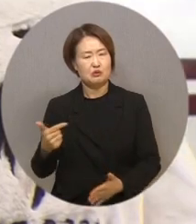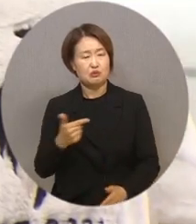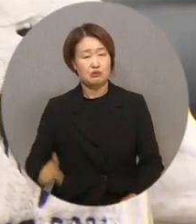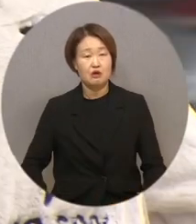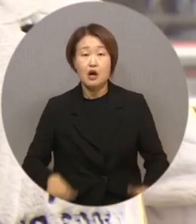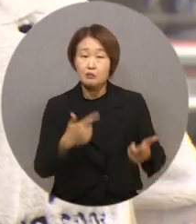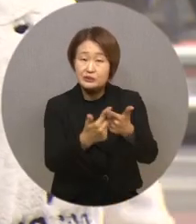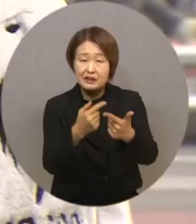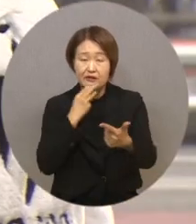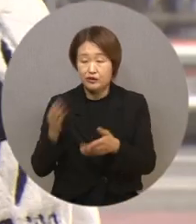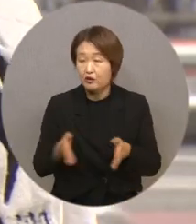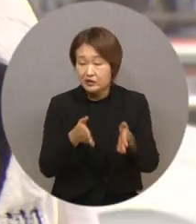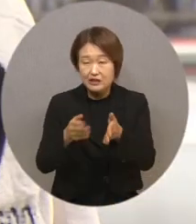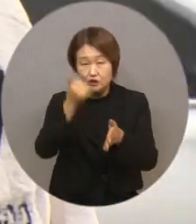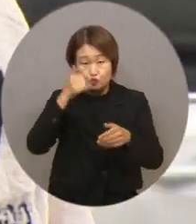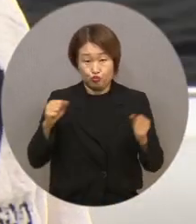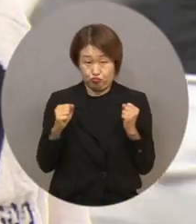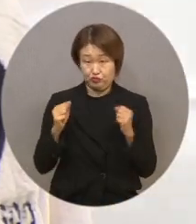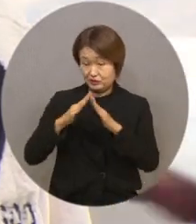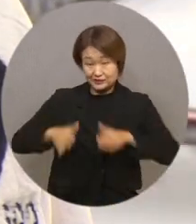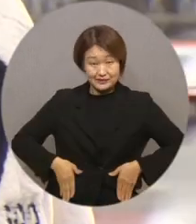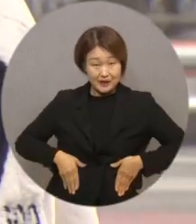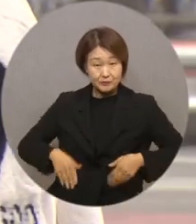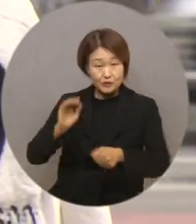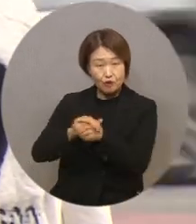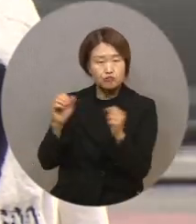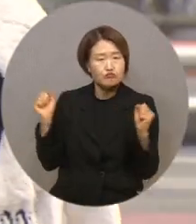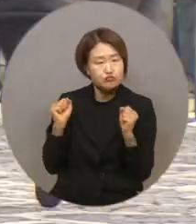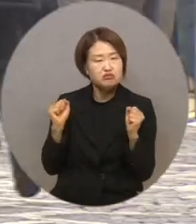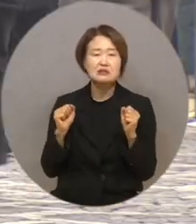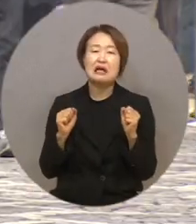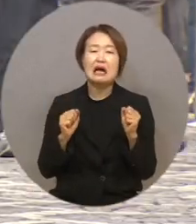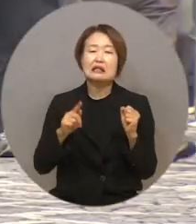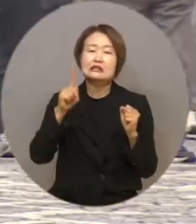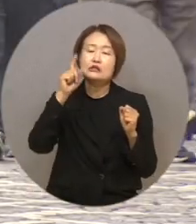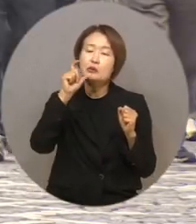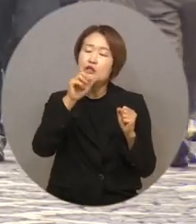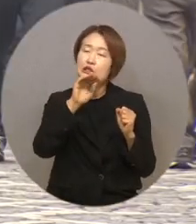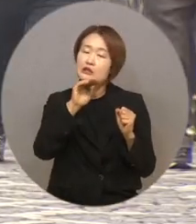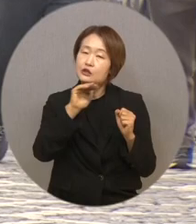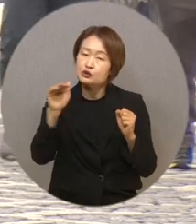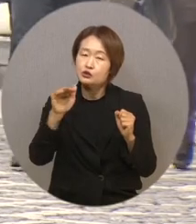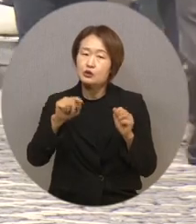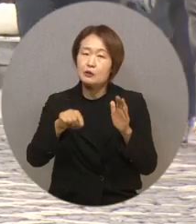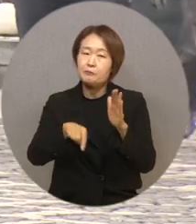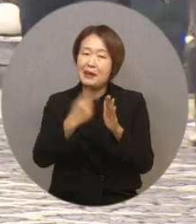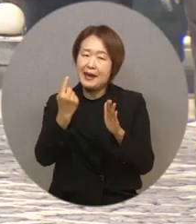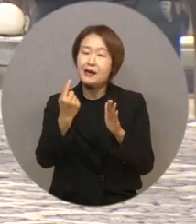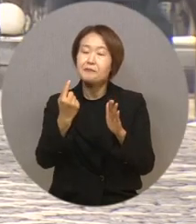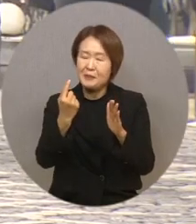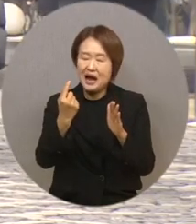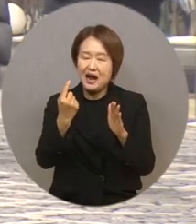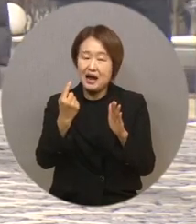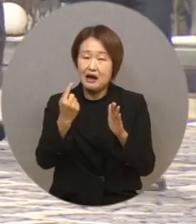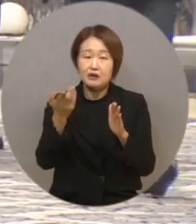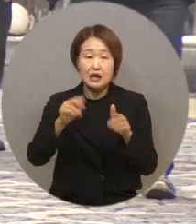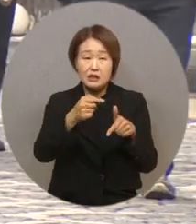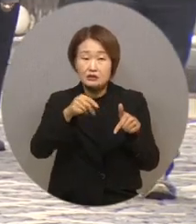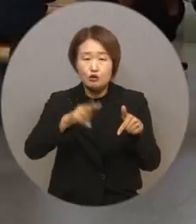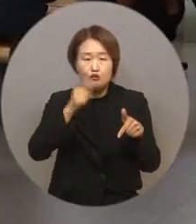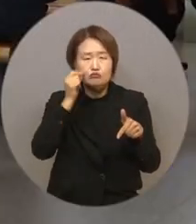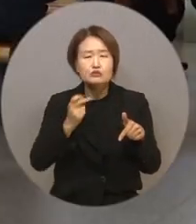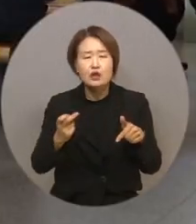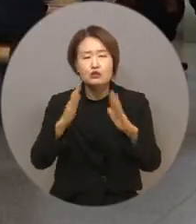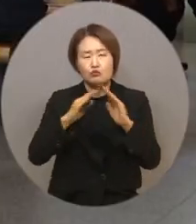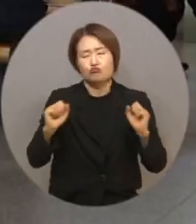부산, 경기, 충북, 전남, 경북 사랑의 열매는 15일 기준 100도를 달성한 반면 인천,